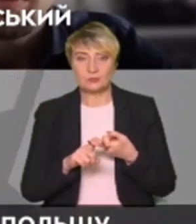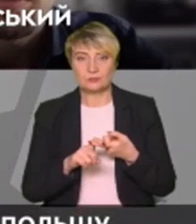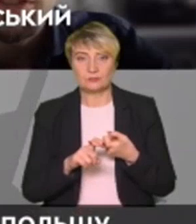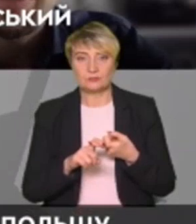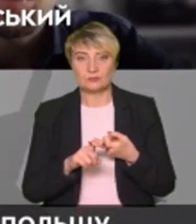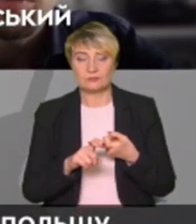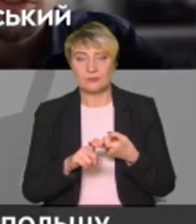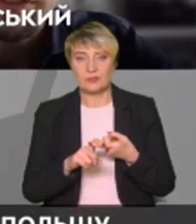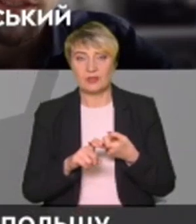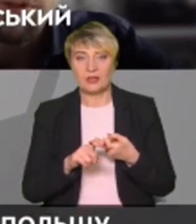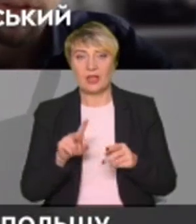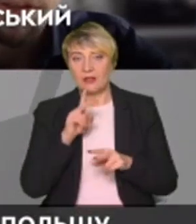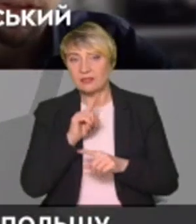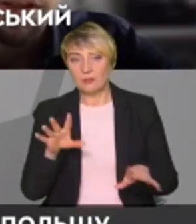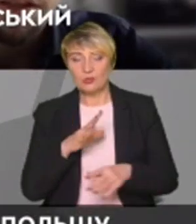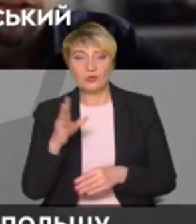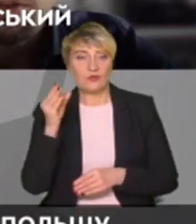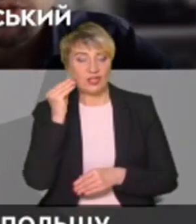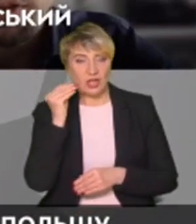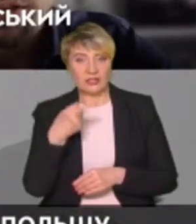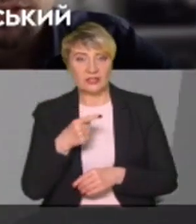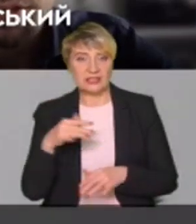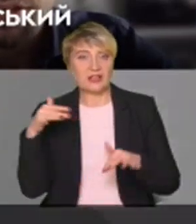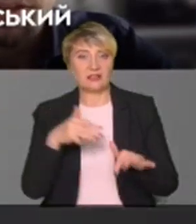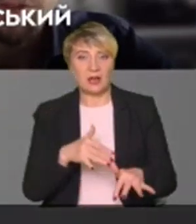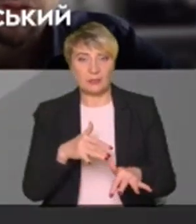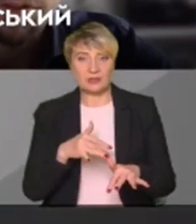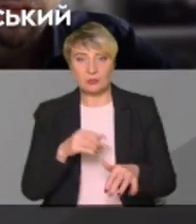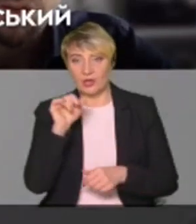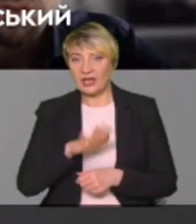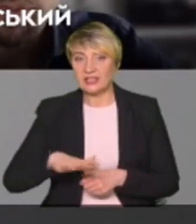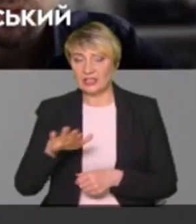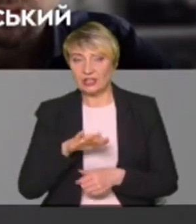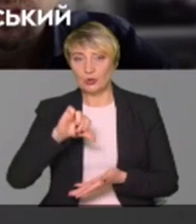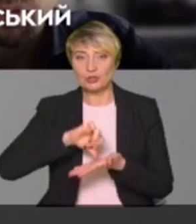нападом. Це не буде вважатись нападом на країну-члена Альянсу і не дасть можливість